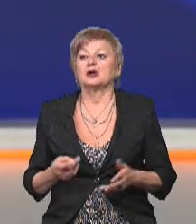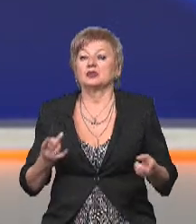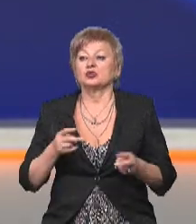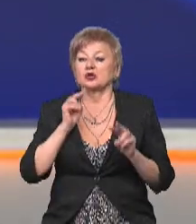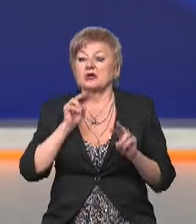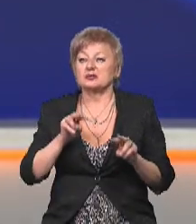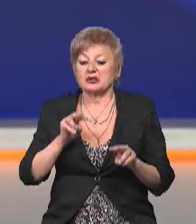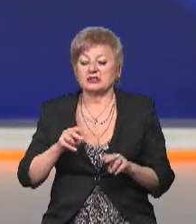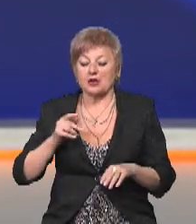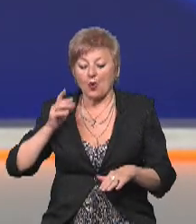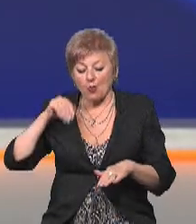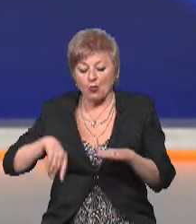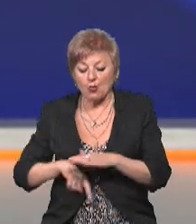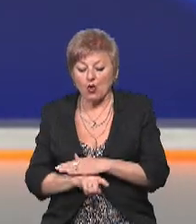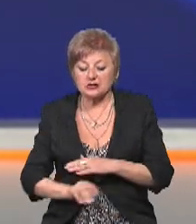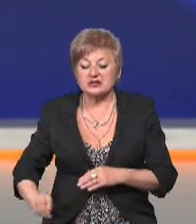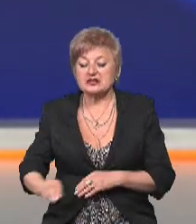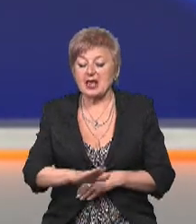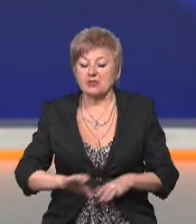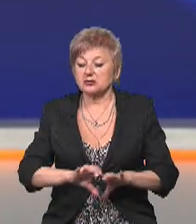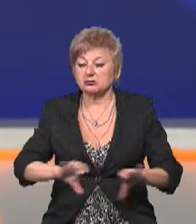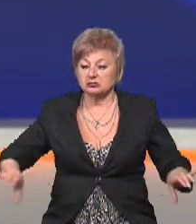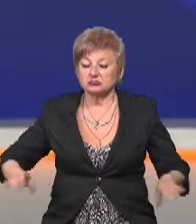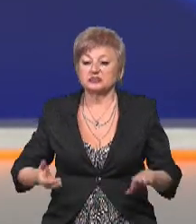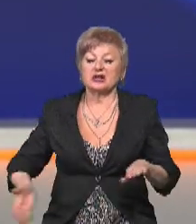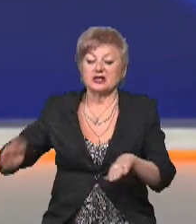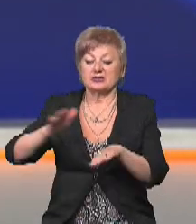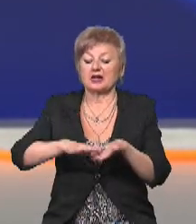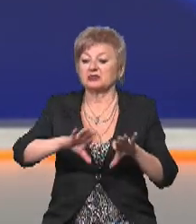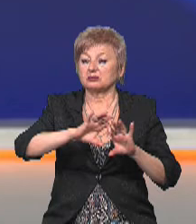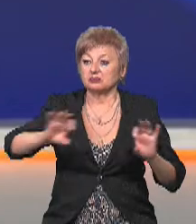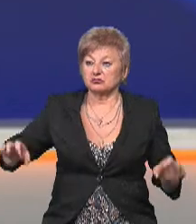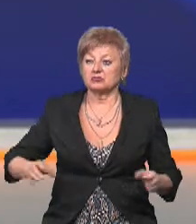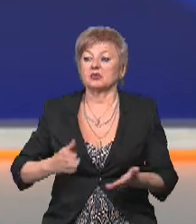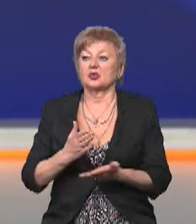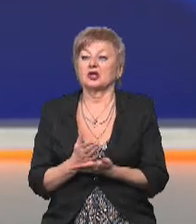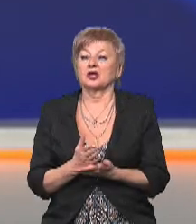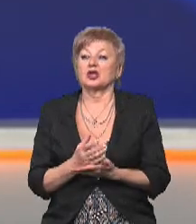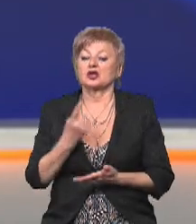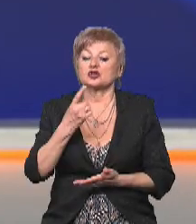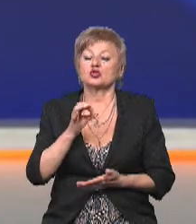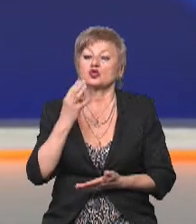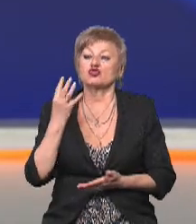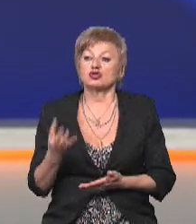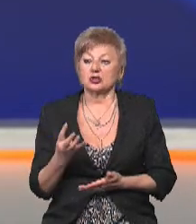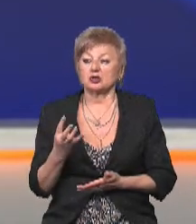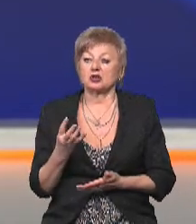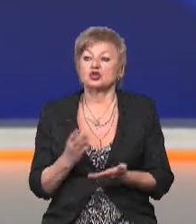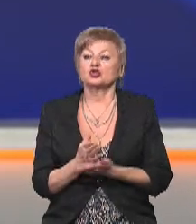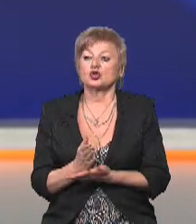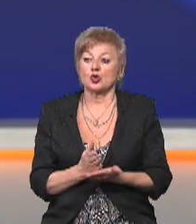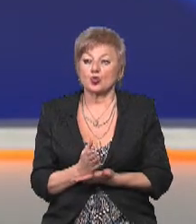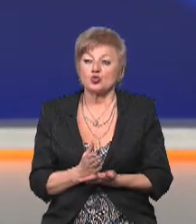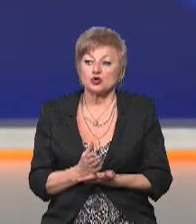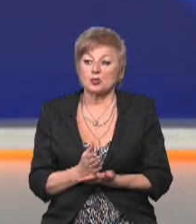за подземными, надземными газопроводами, содержит аварийную службу 104, которая работает круглосуточно и выезжает. У